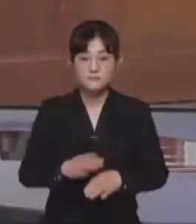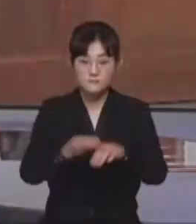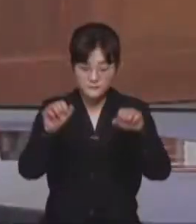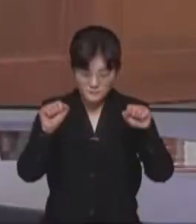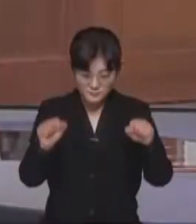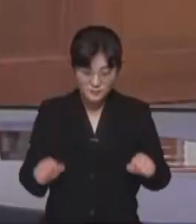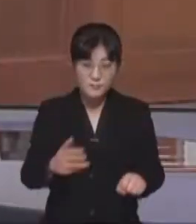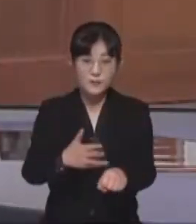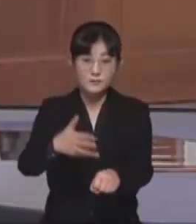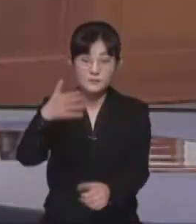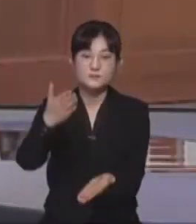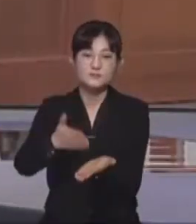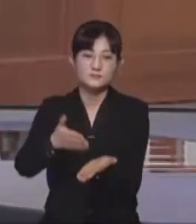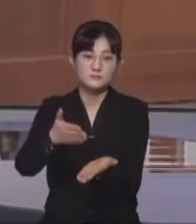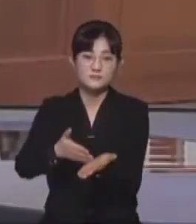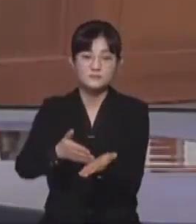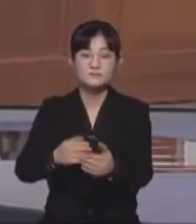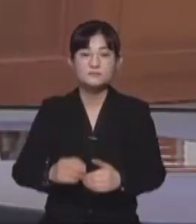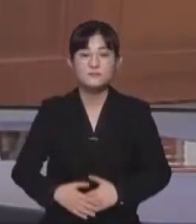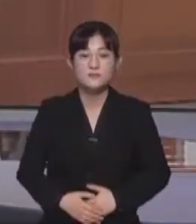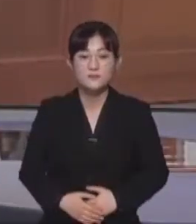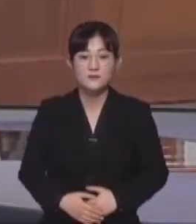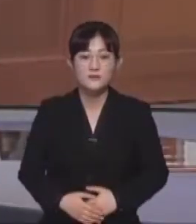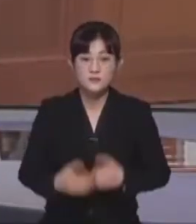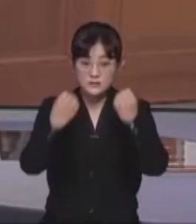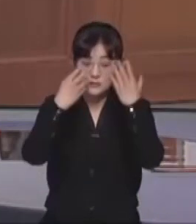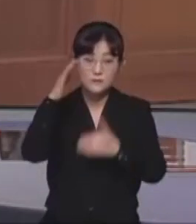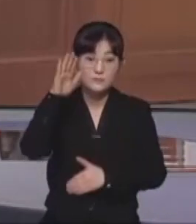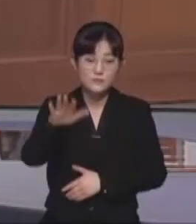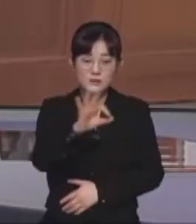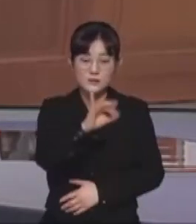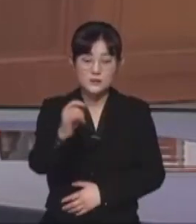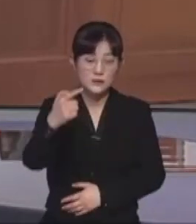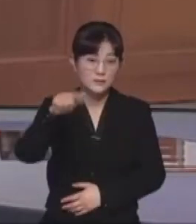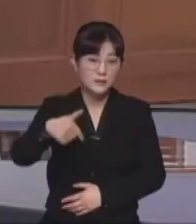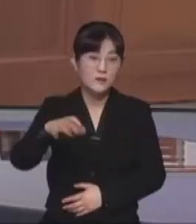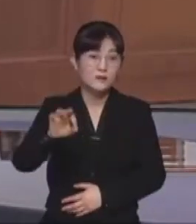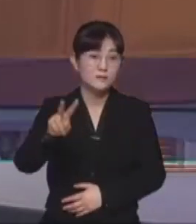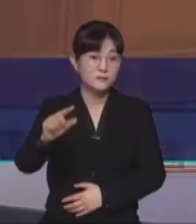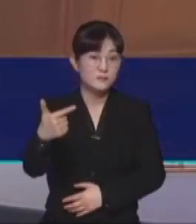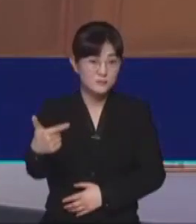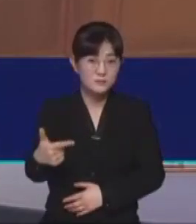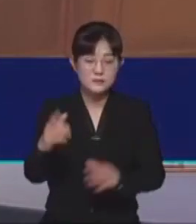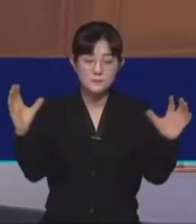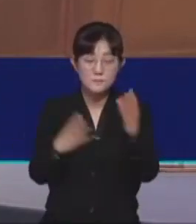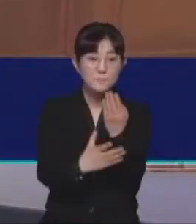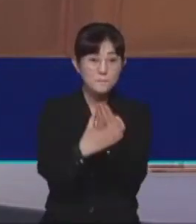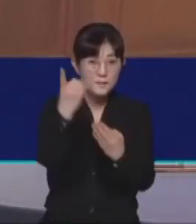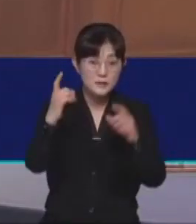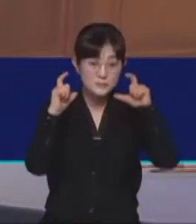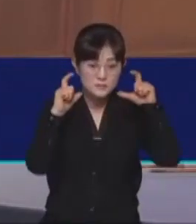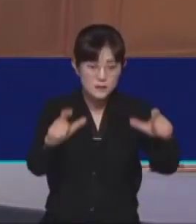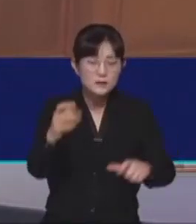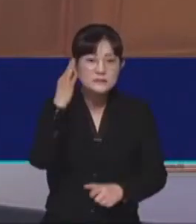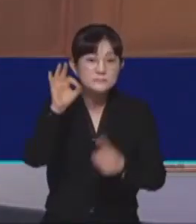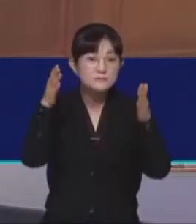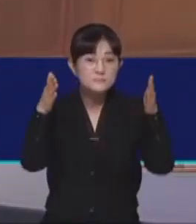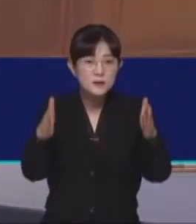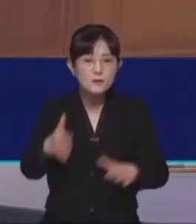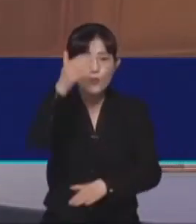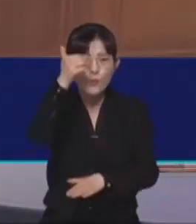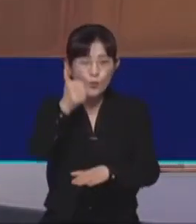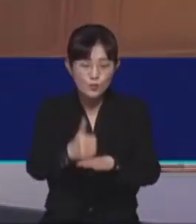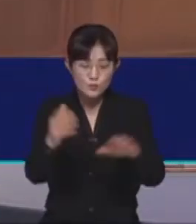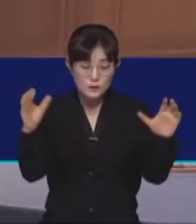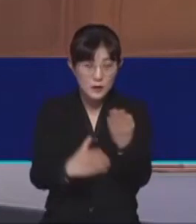여러분 안녕하십니까? KBC 8시 뉴스입니다. 새로운 미래 이낙연 대표가 합당 선언 열흘 만에 결국 개혁신당과의